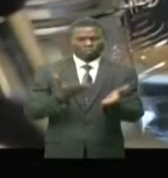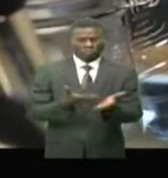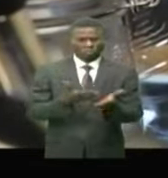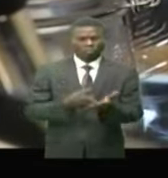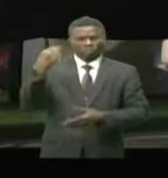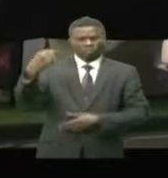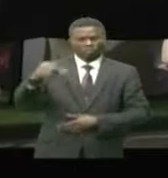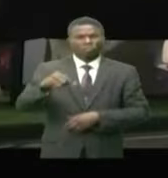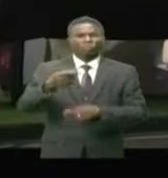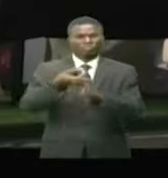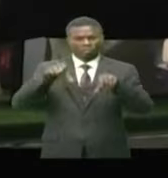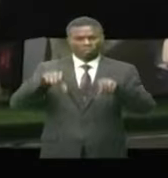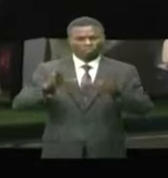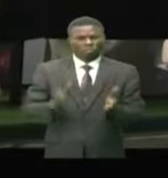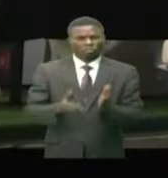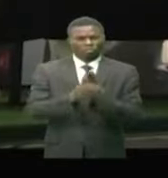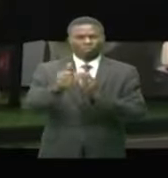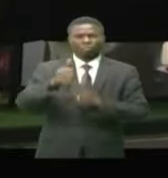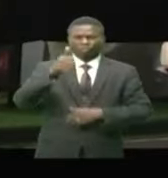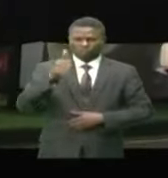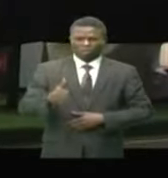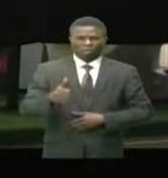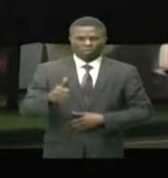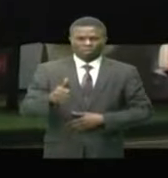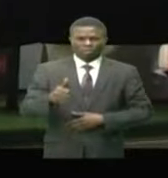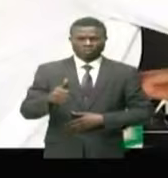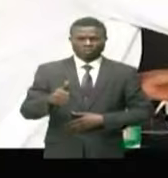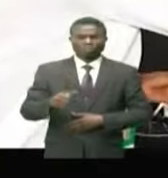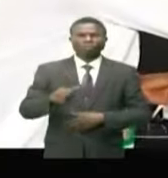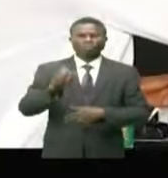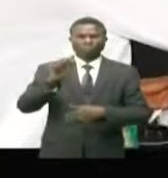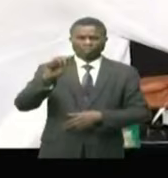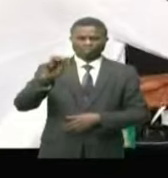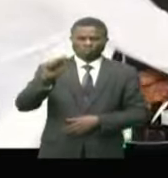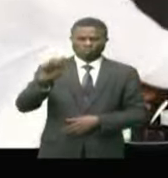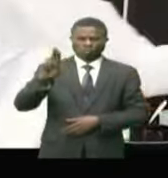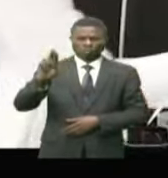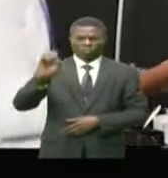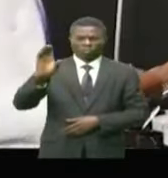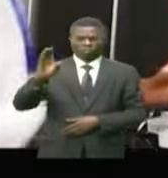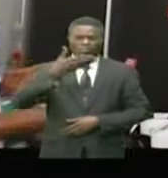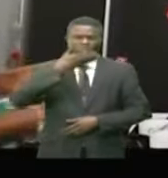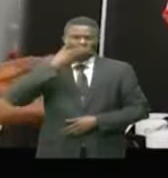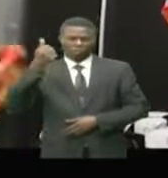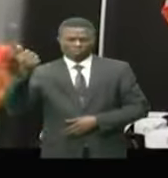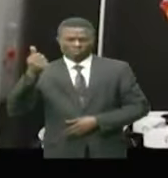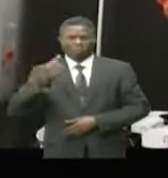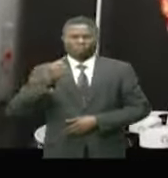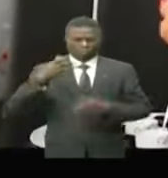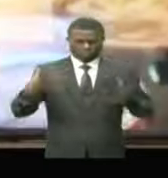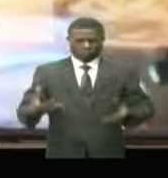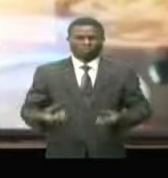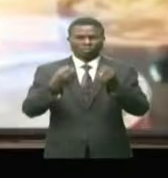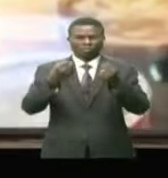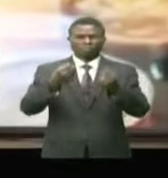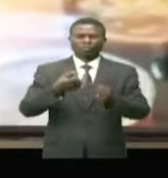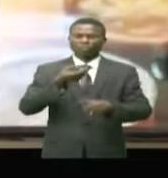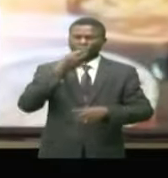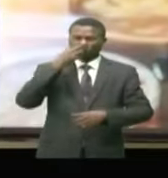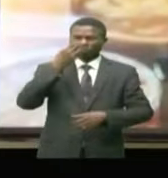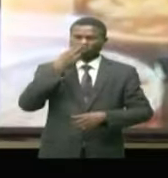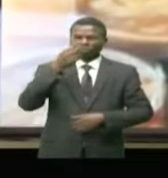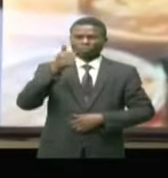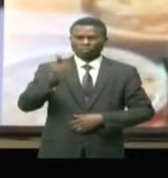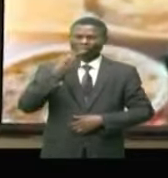cafés congolais de très bonne qualité, un arabica pur que le monde découvre déjà à travers sa saveur du bon